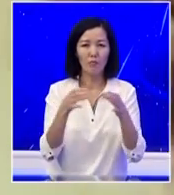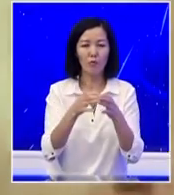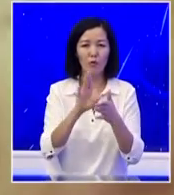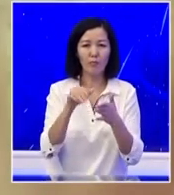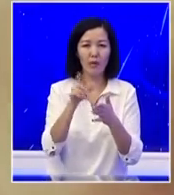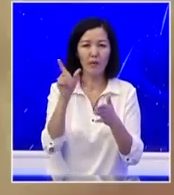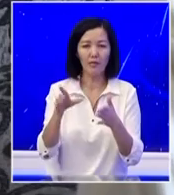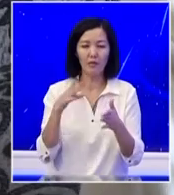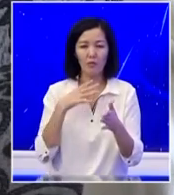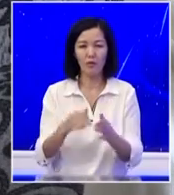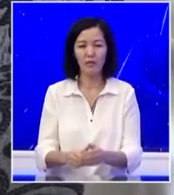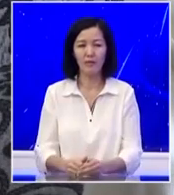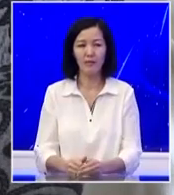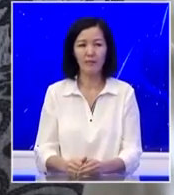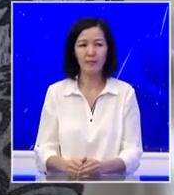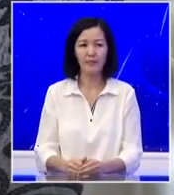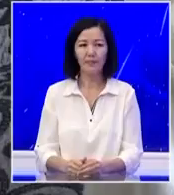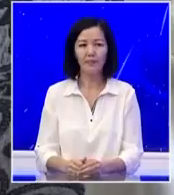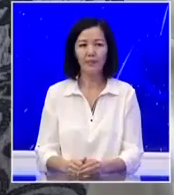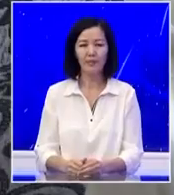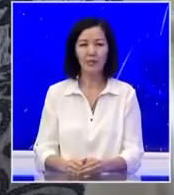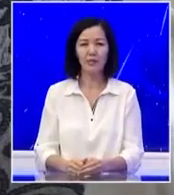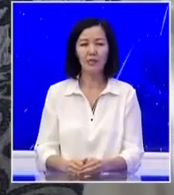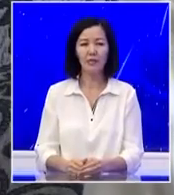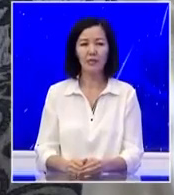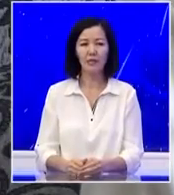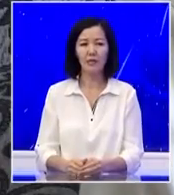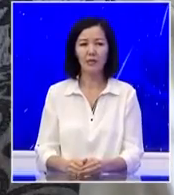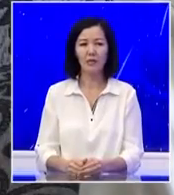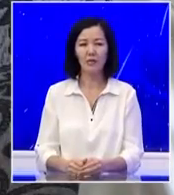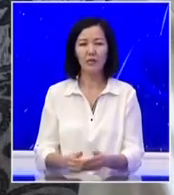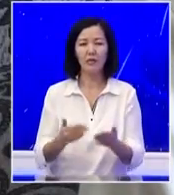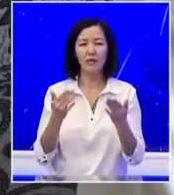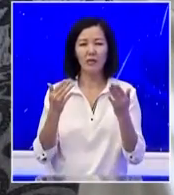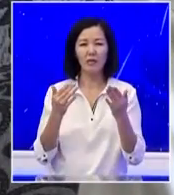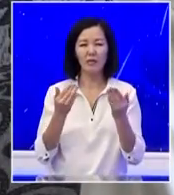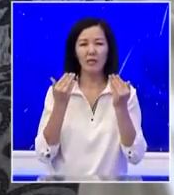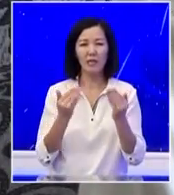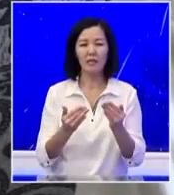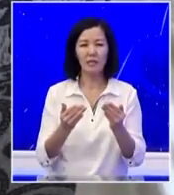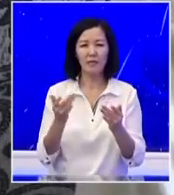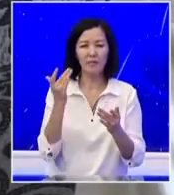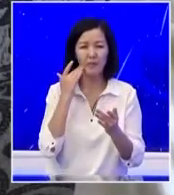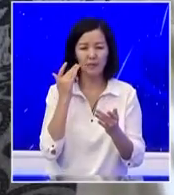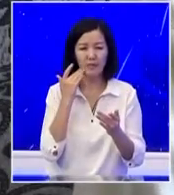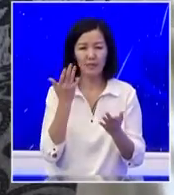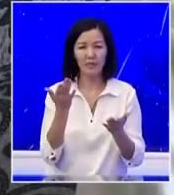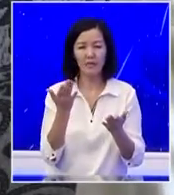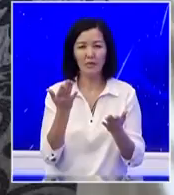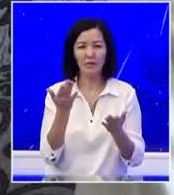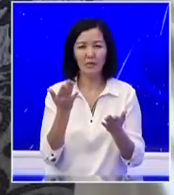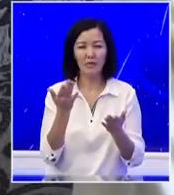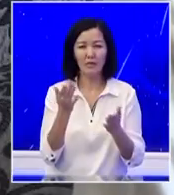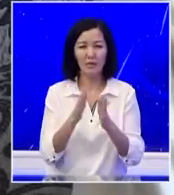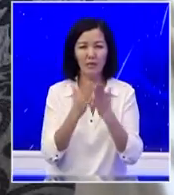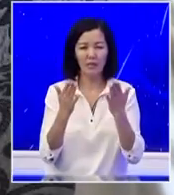болады. Сарғанда оқиған Кемал сол кезде жазды. Аралап. Енді ылғи чекистердің несін шығарып,